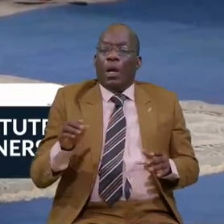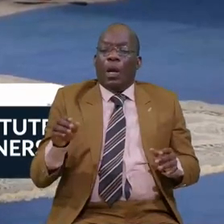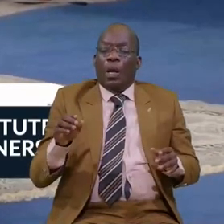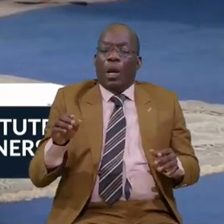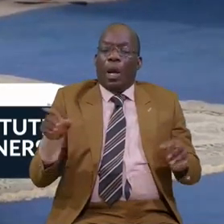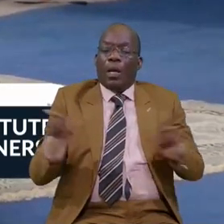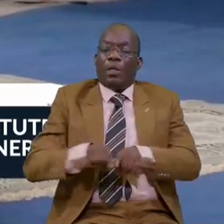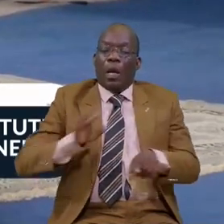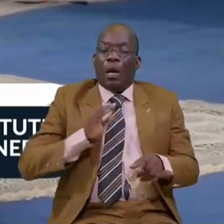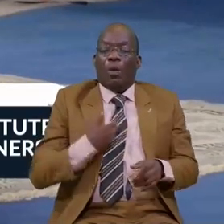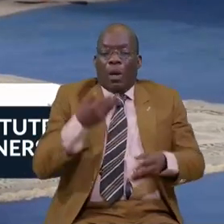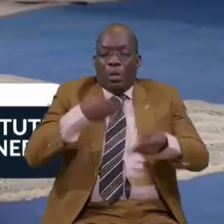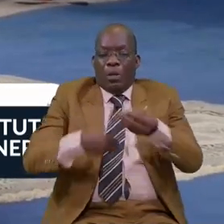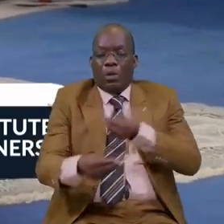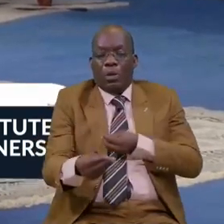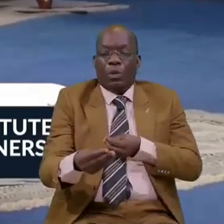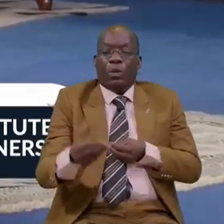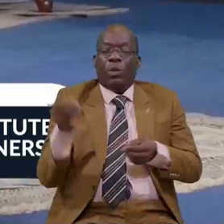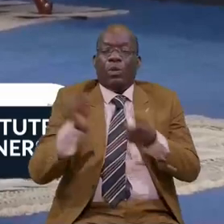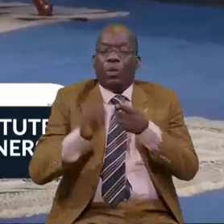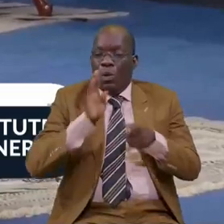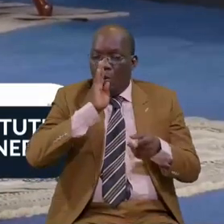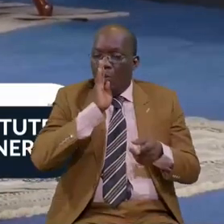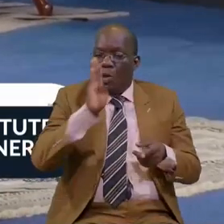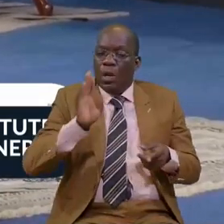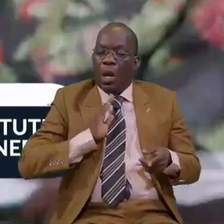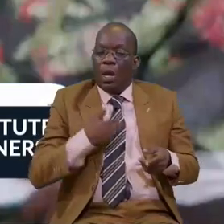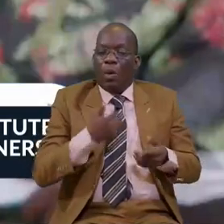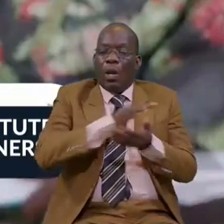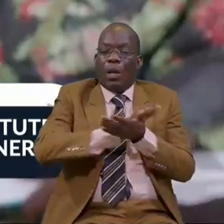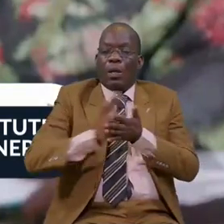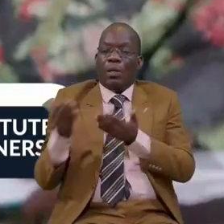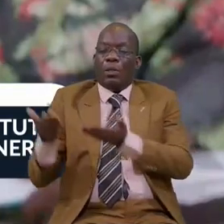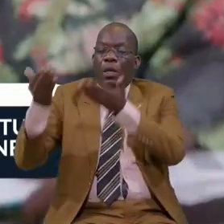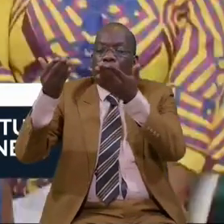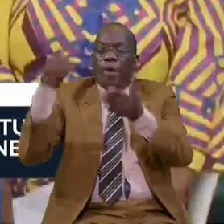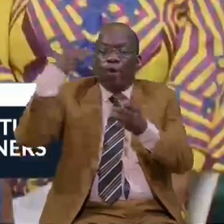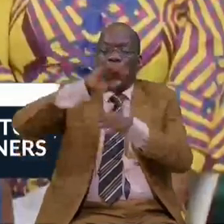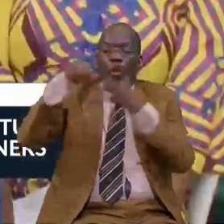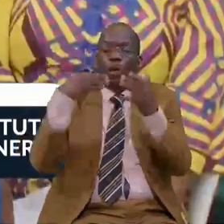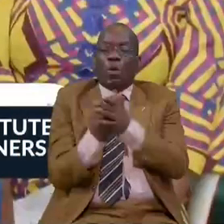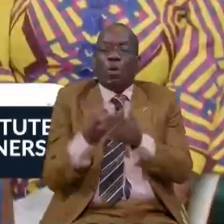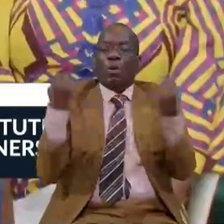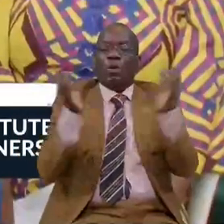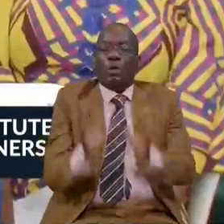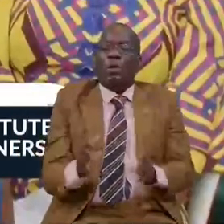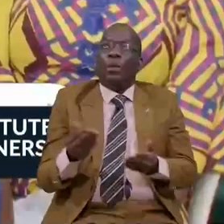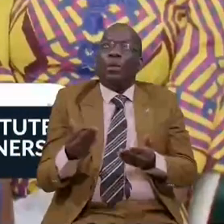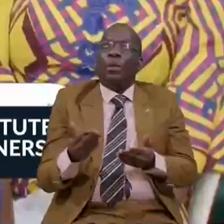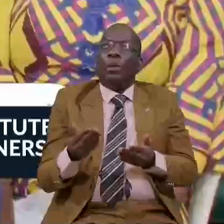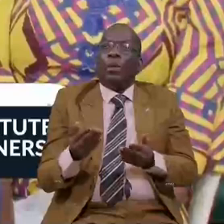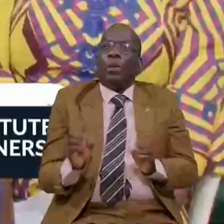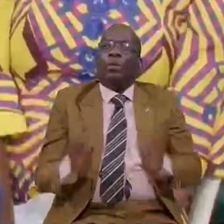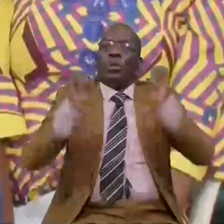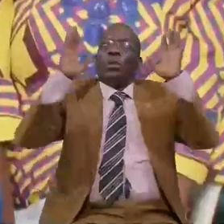dans chaque situation. Premier élément, le Jésus soumis, disposé comme notre substitut à être le sacrifice